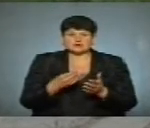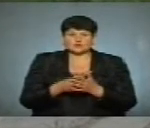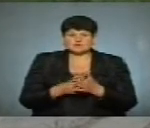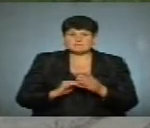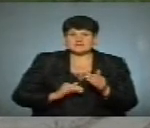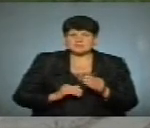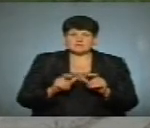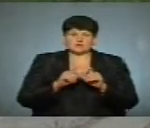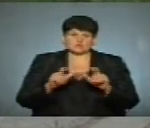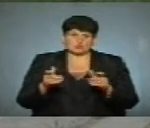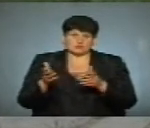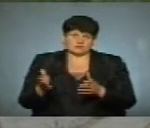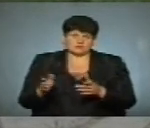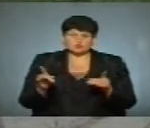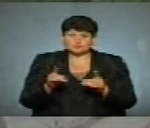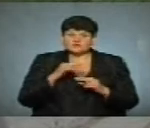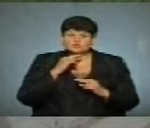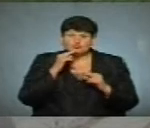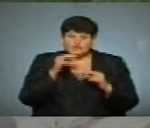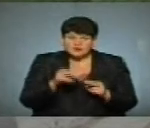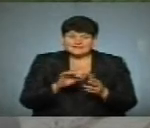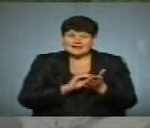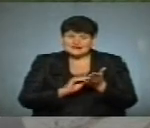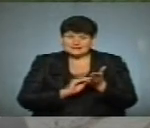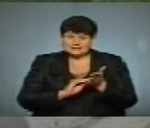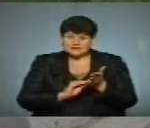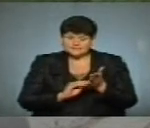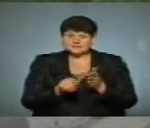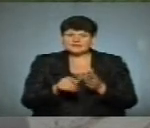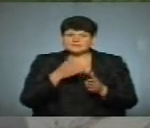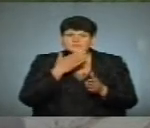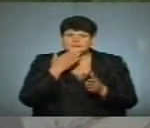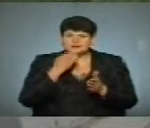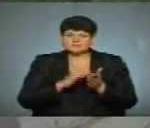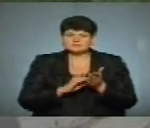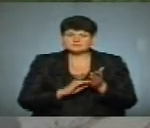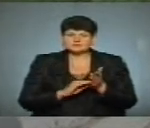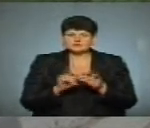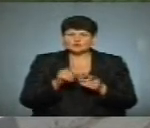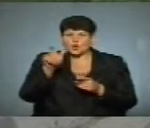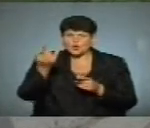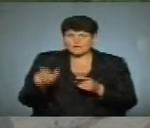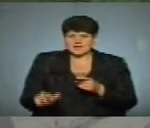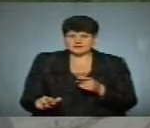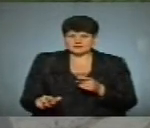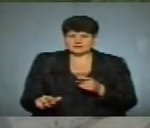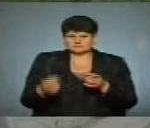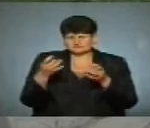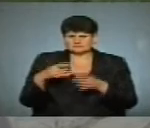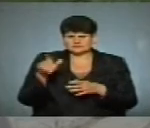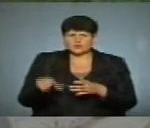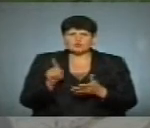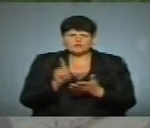підприємств, установ та організацій. Якщо ви звернете увагу на редакцію зазначеної статті, у ній відсутні положення про те, що громадянин, фізична особа,